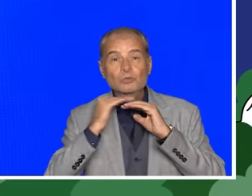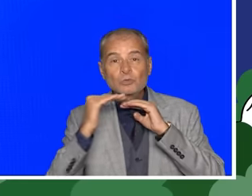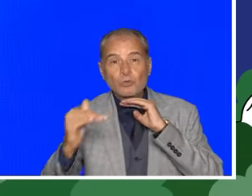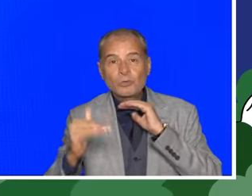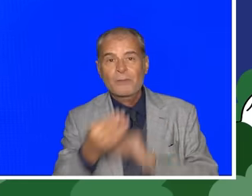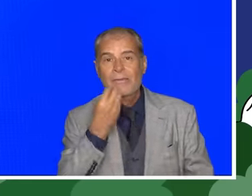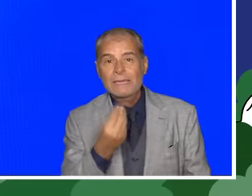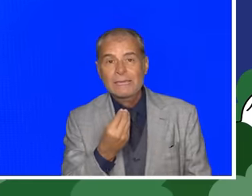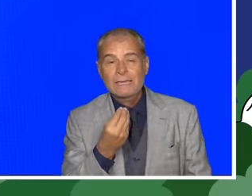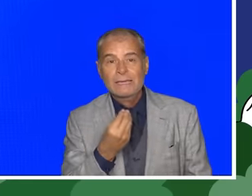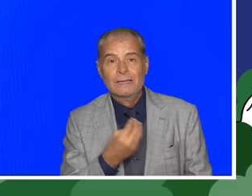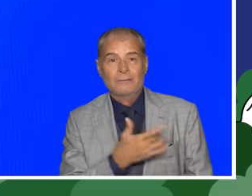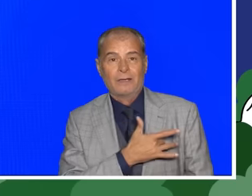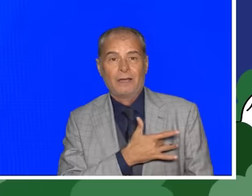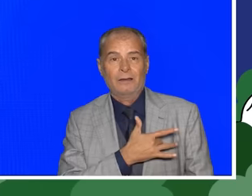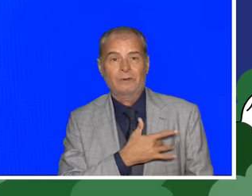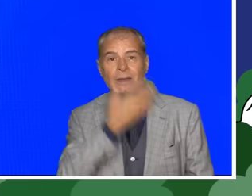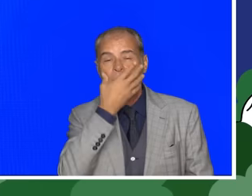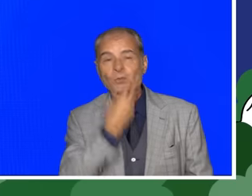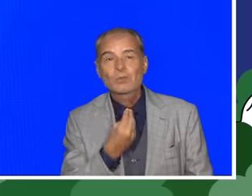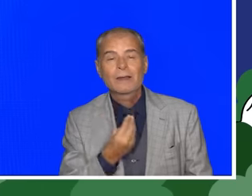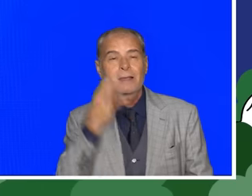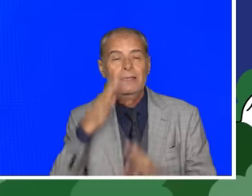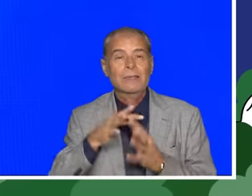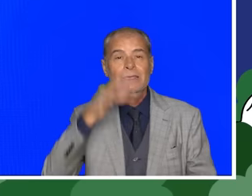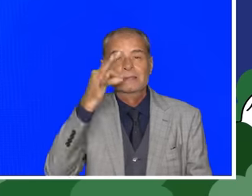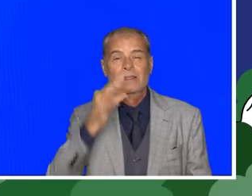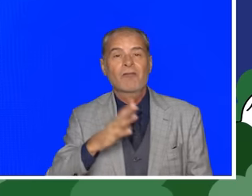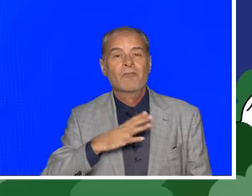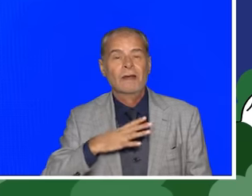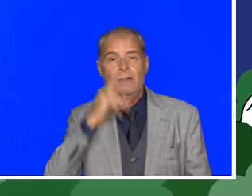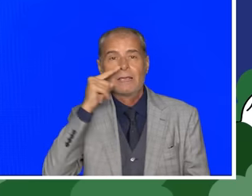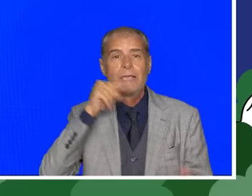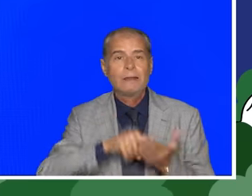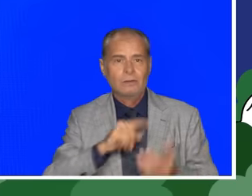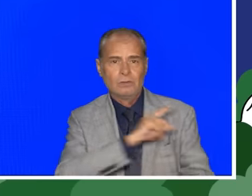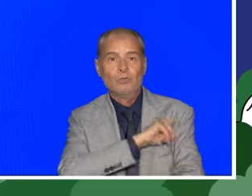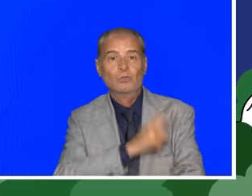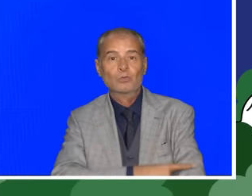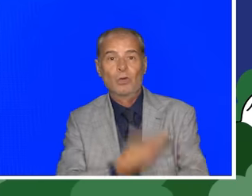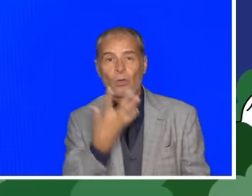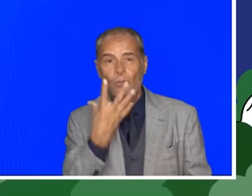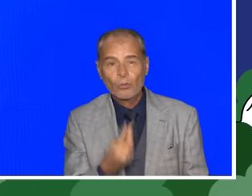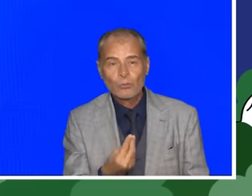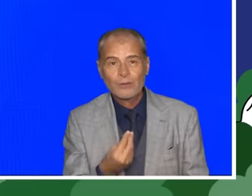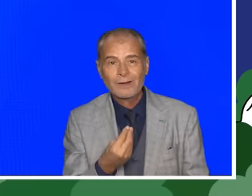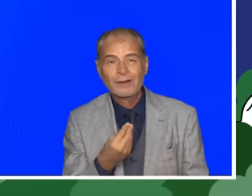iyi niyetini ortaya koyan insanların varlığına dair inancımızı güçlendirirken